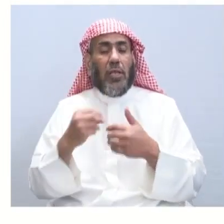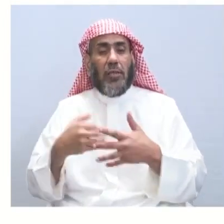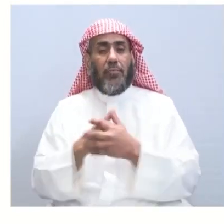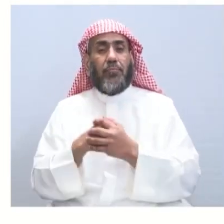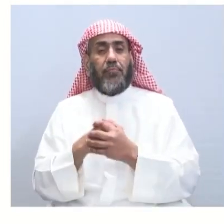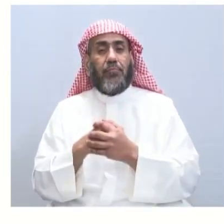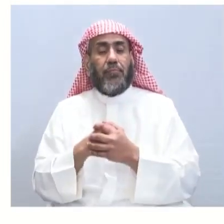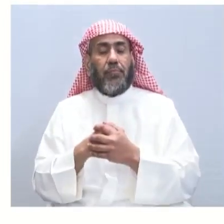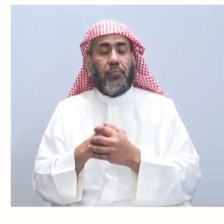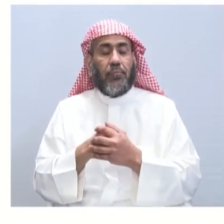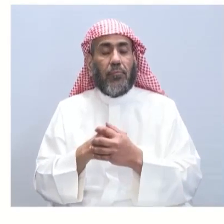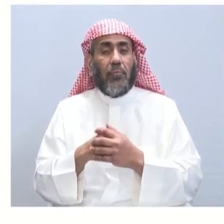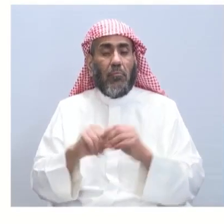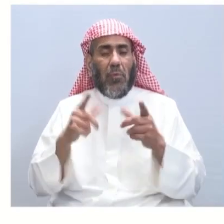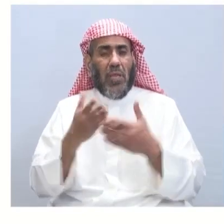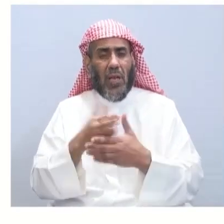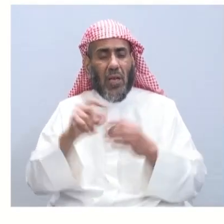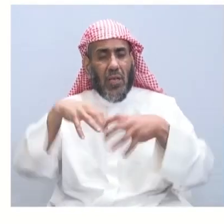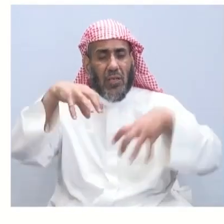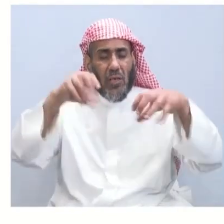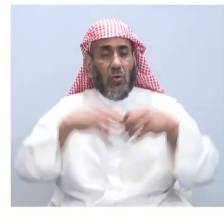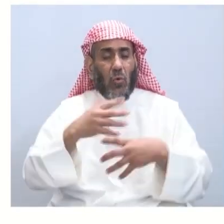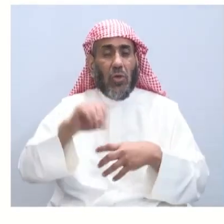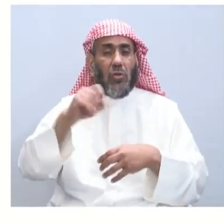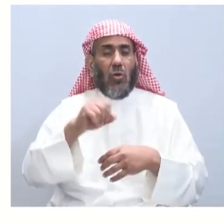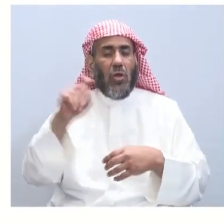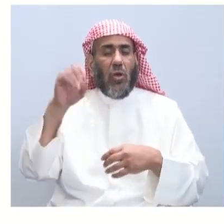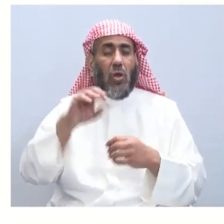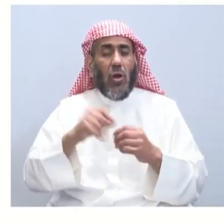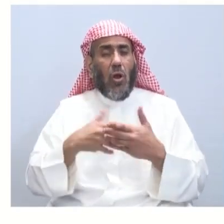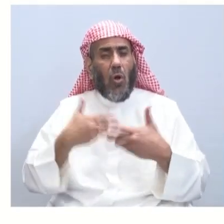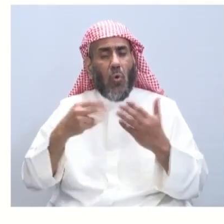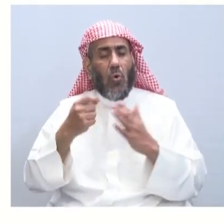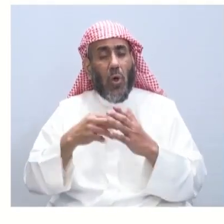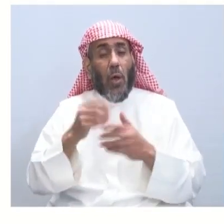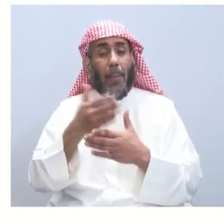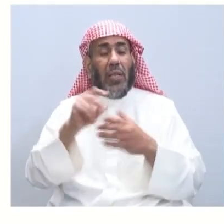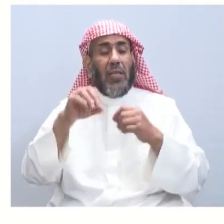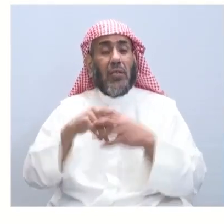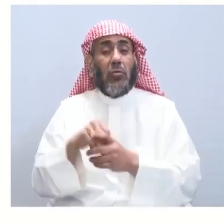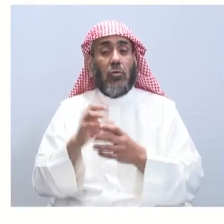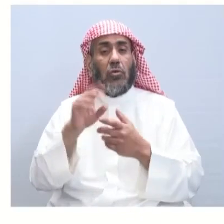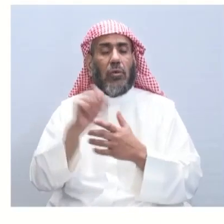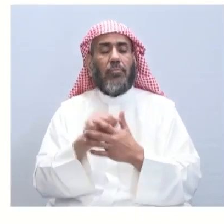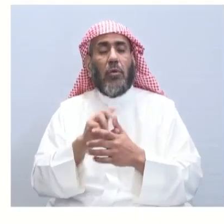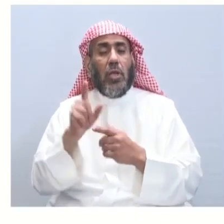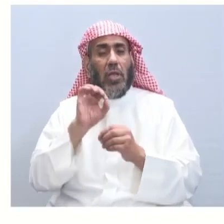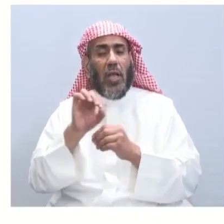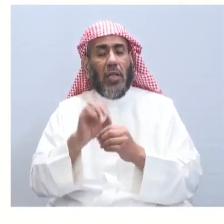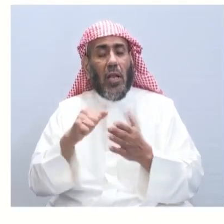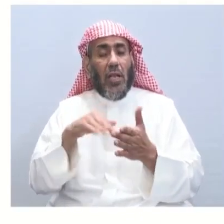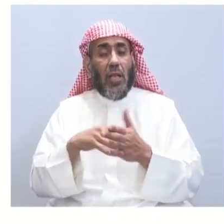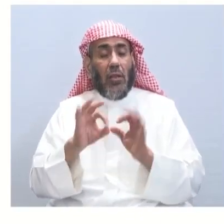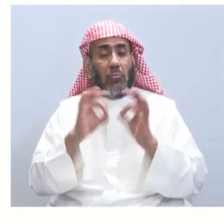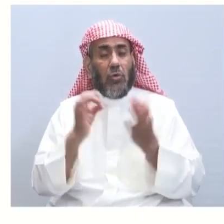ثلاثيته في بين القصرين وقصر الشوق والسكريه ايضا له روايه بين القصرين وقصر الشوق والسكاني ايضا يتحدث عن احداث